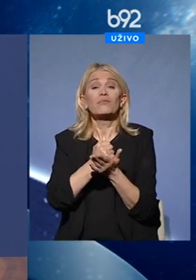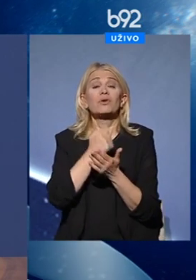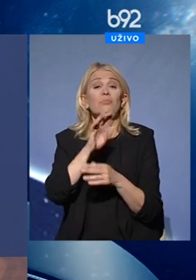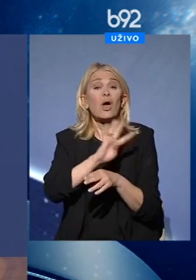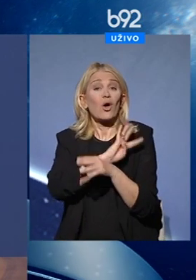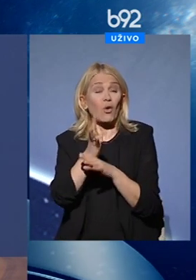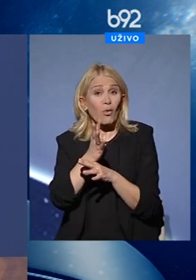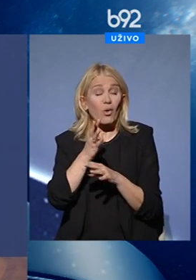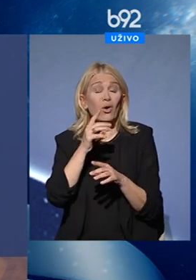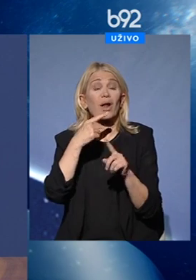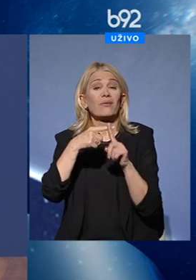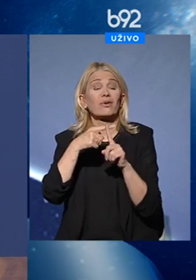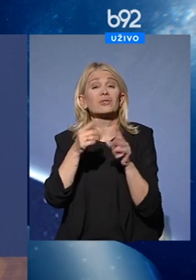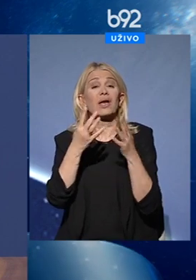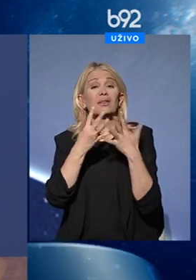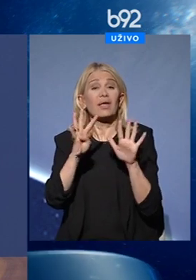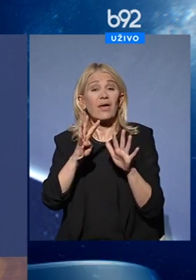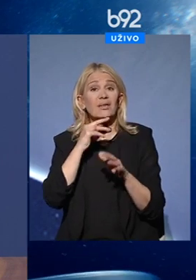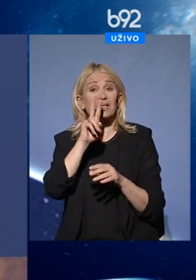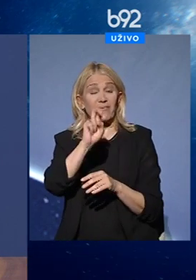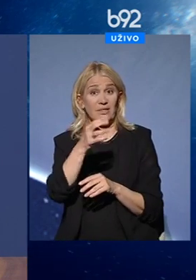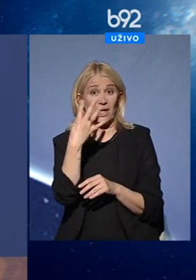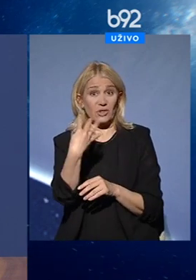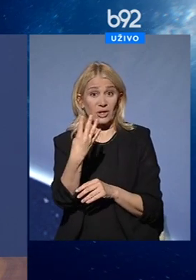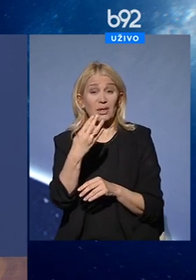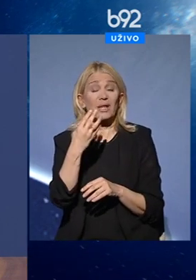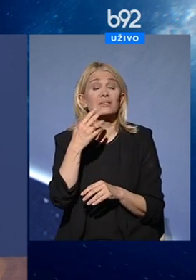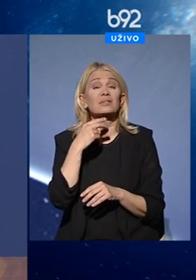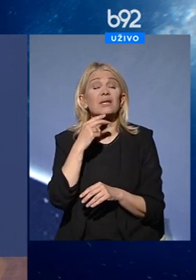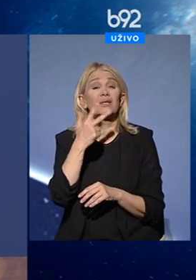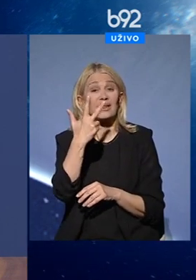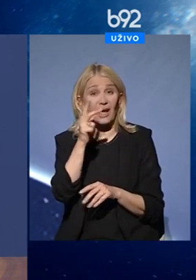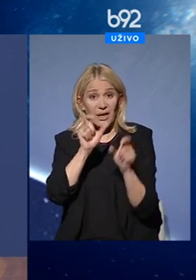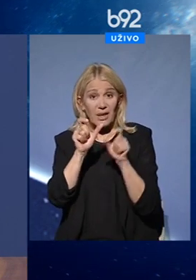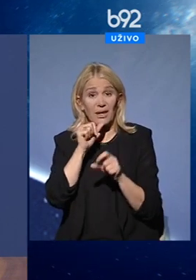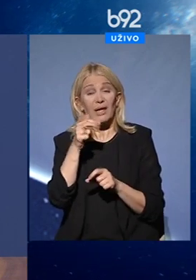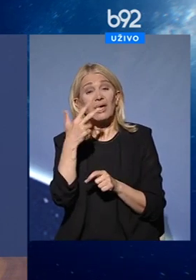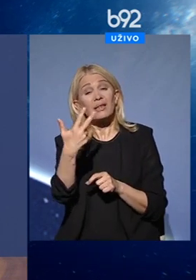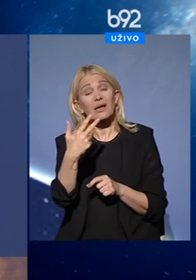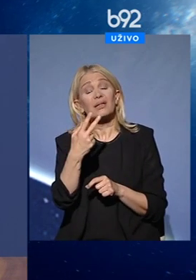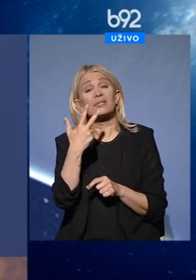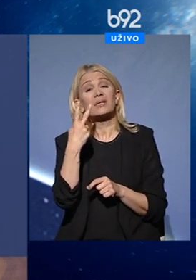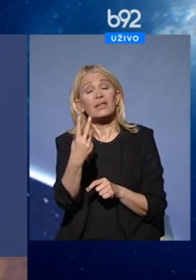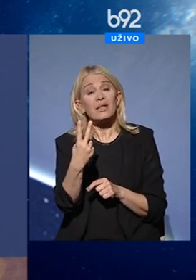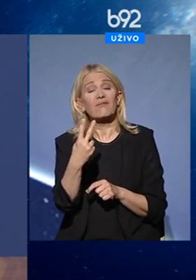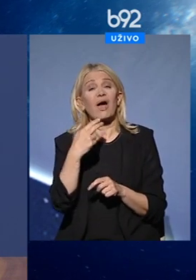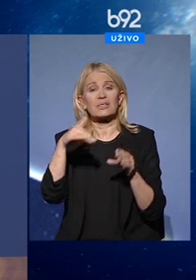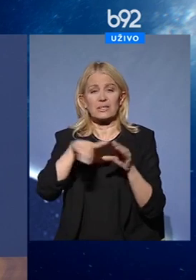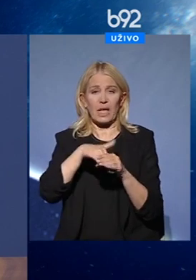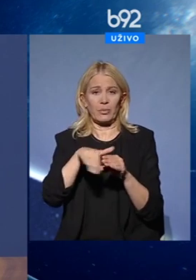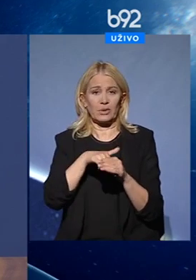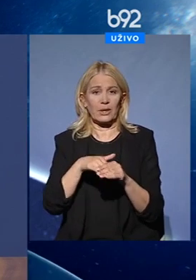virusa COVID-19 kod 243 korisnika i 32